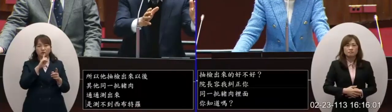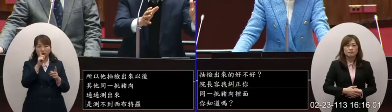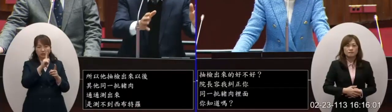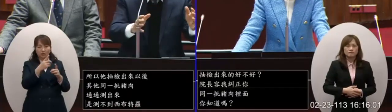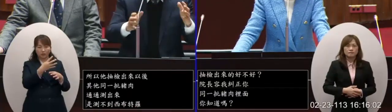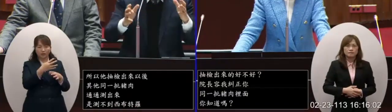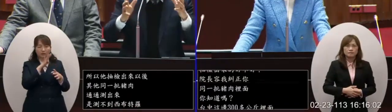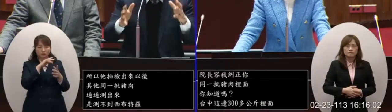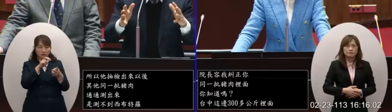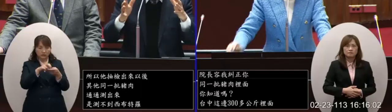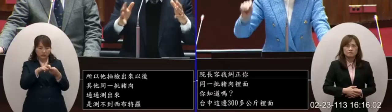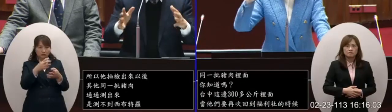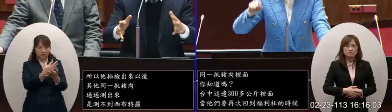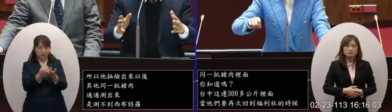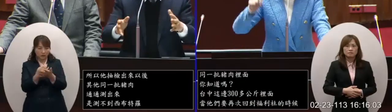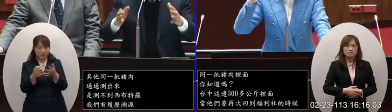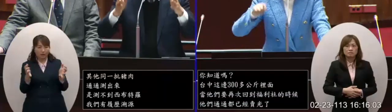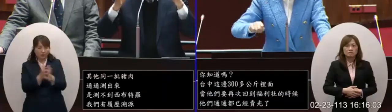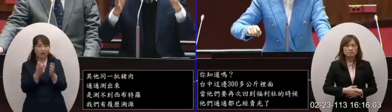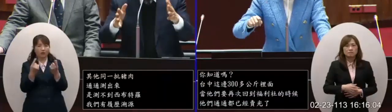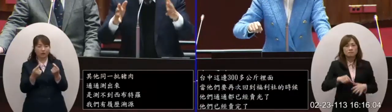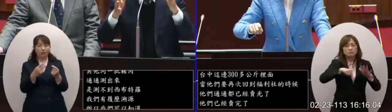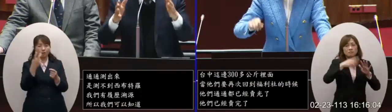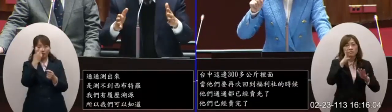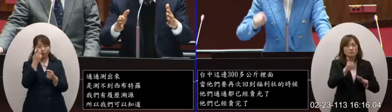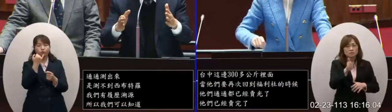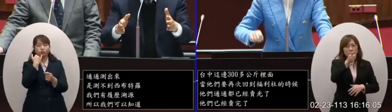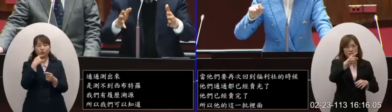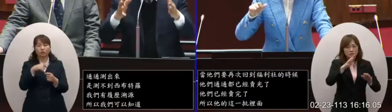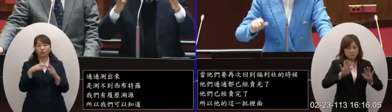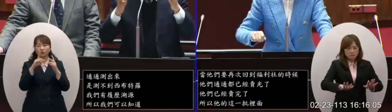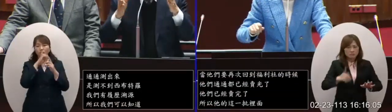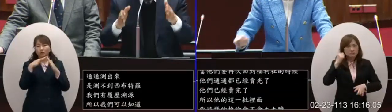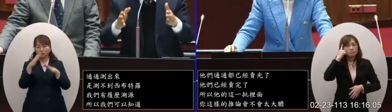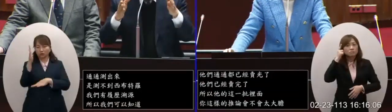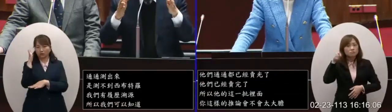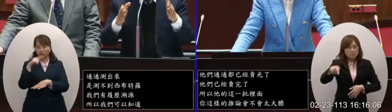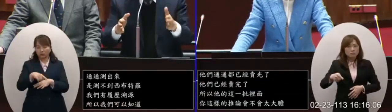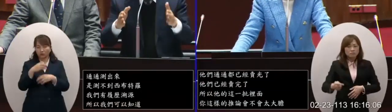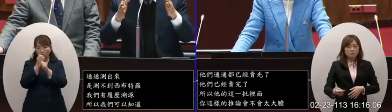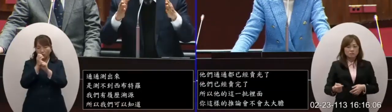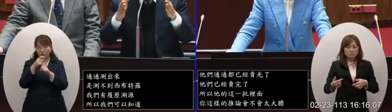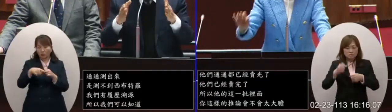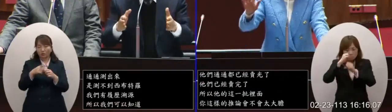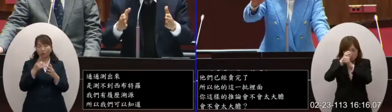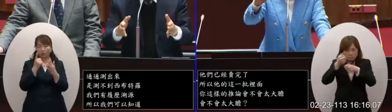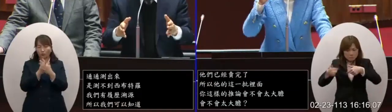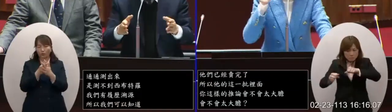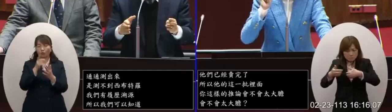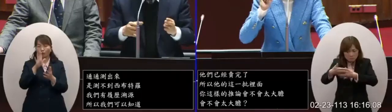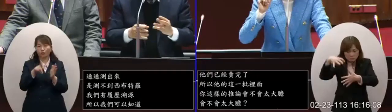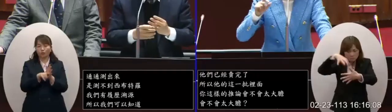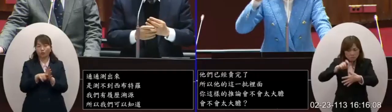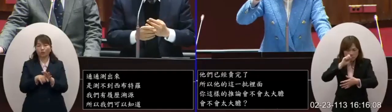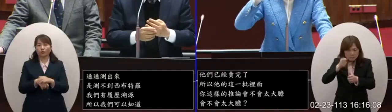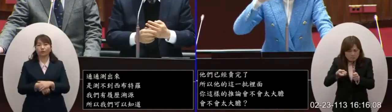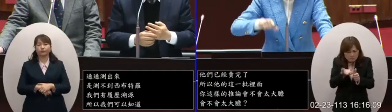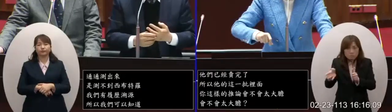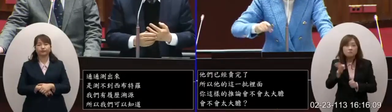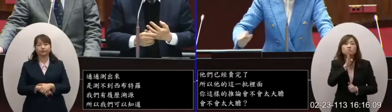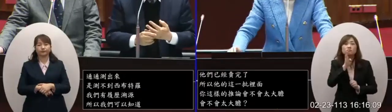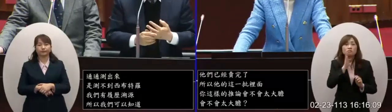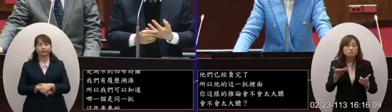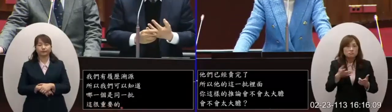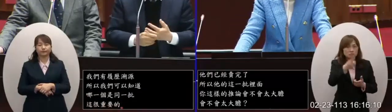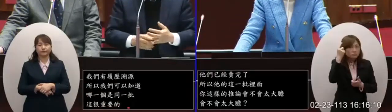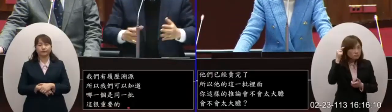批。所以这一个很重要的台中市政府在检验出来了以后， 你回答本席就好，你已经认